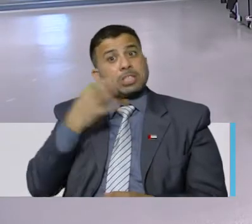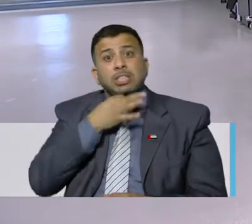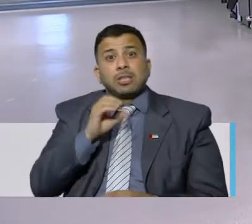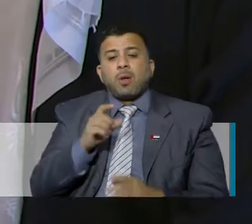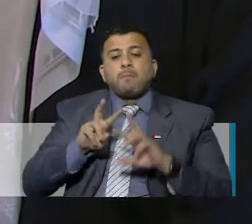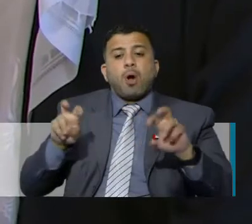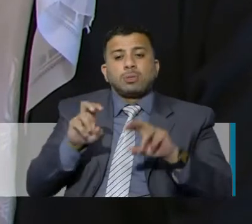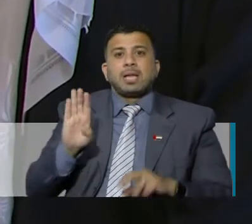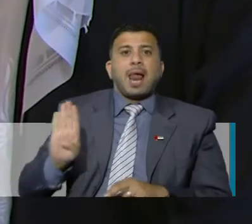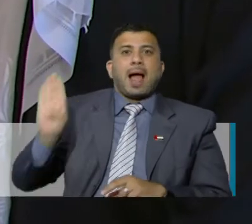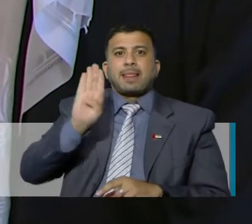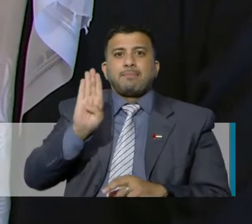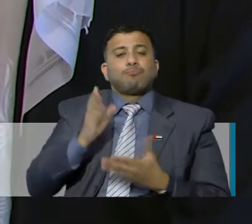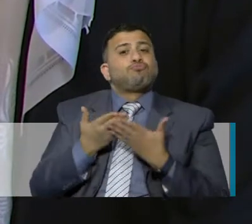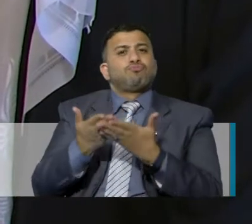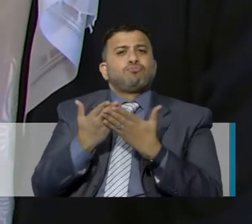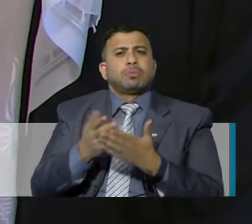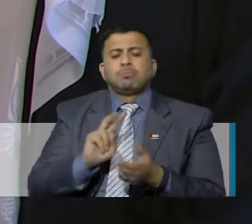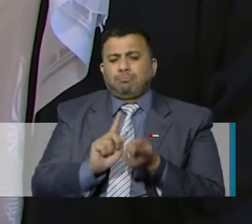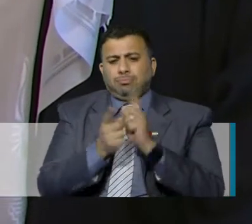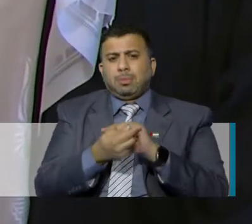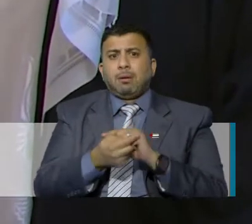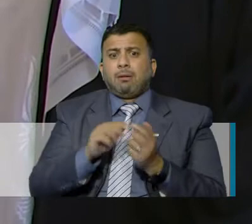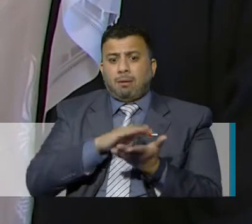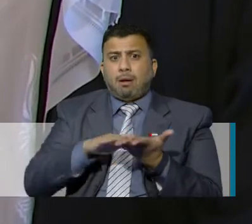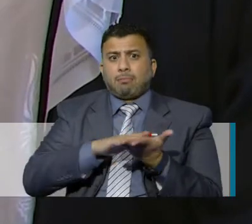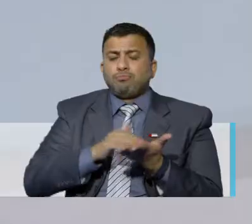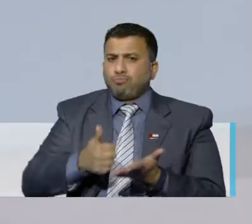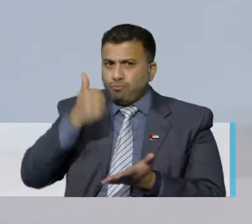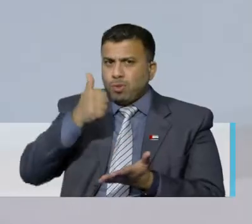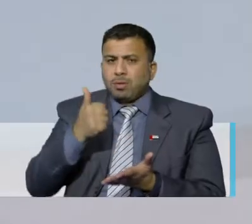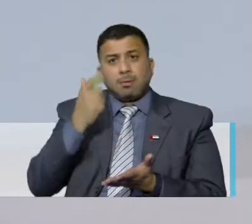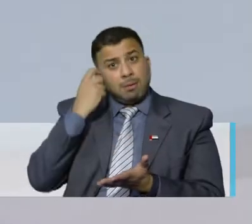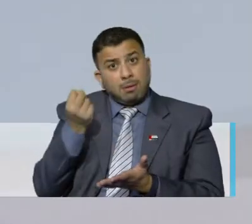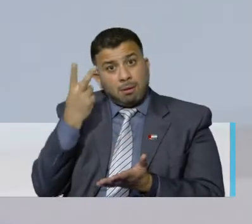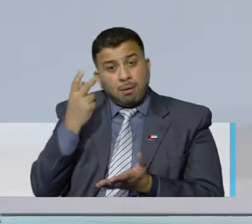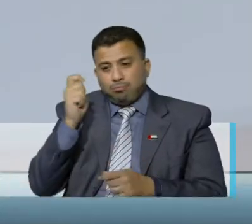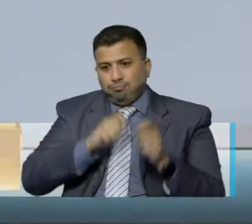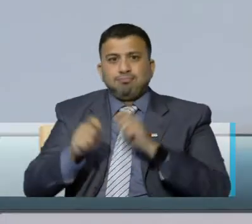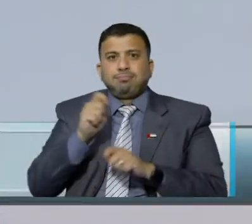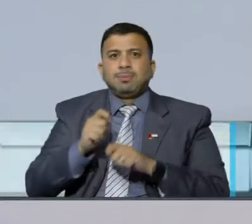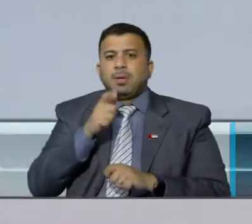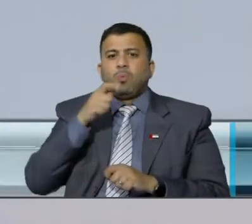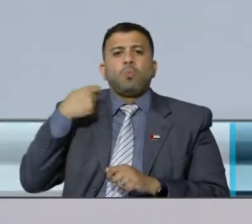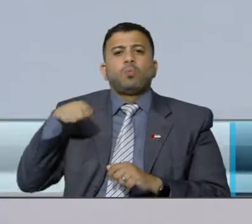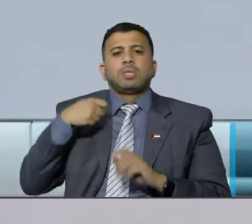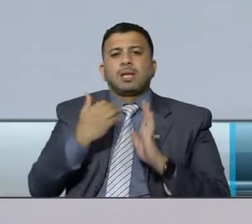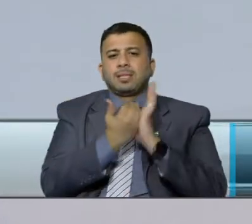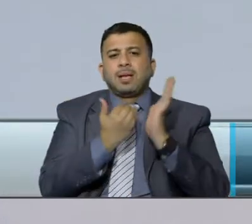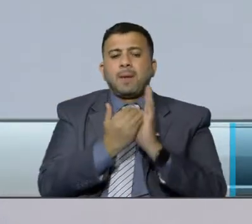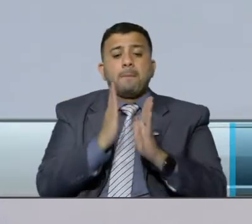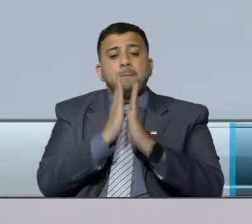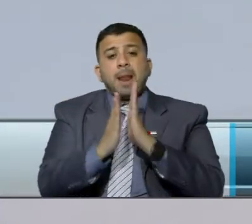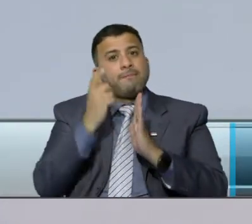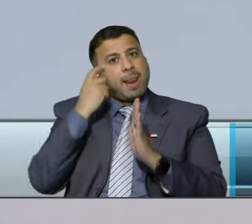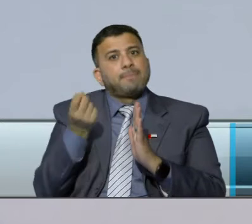الأكاديمية التي من الممكن أن تترجم على أرض الواقع. نؤمن بشكل كبير في وزارة الاقتصاد أن ملف الابتكار ملف